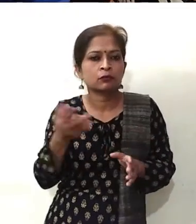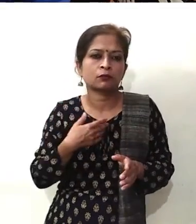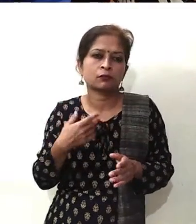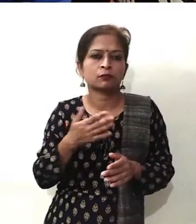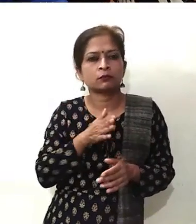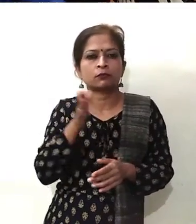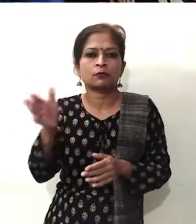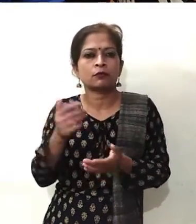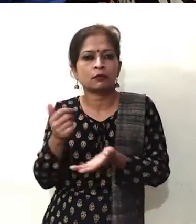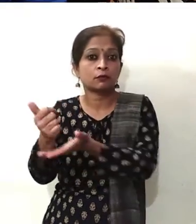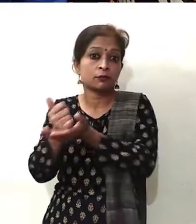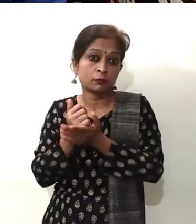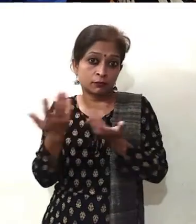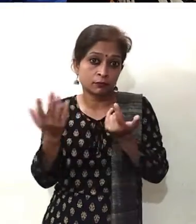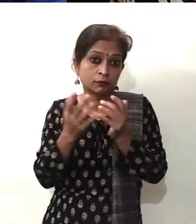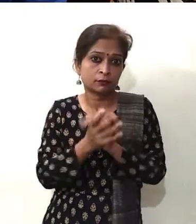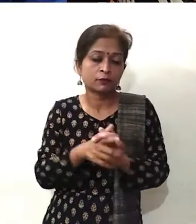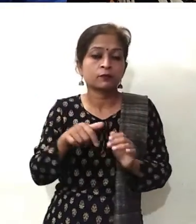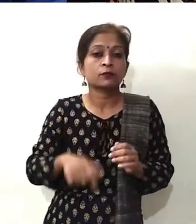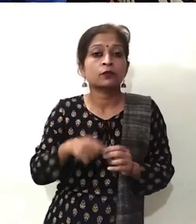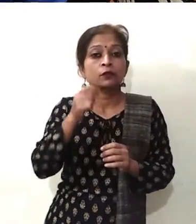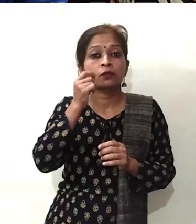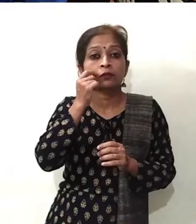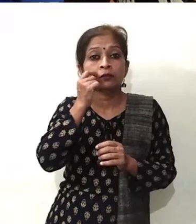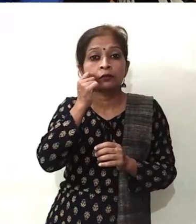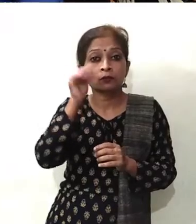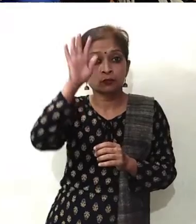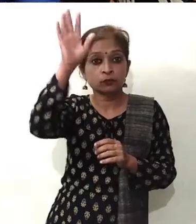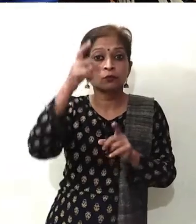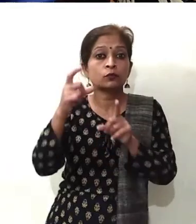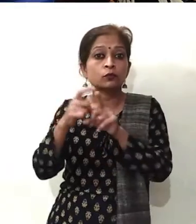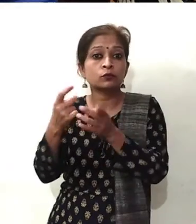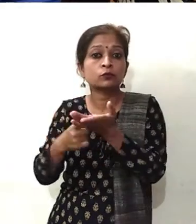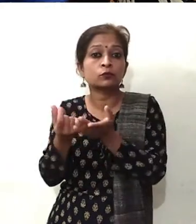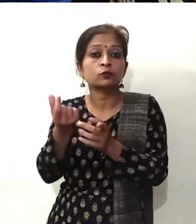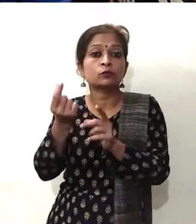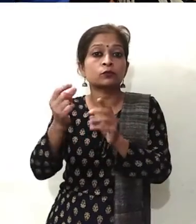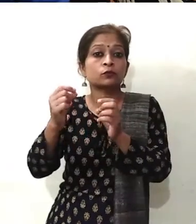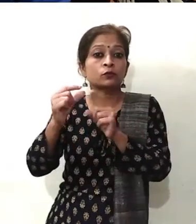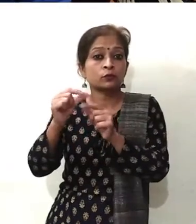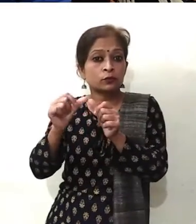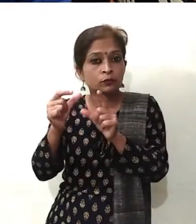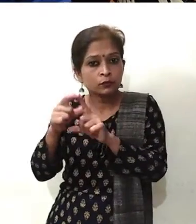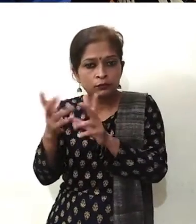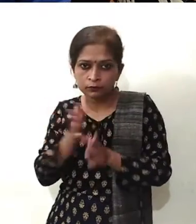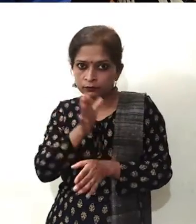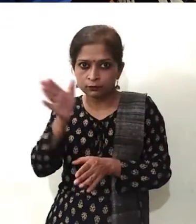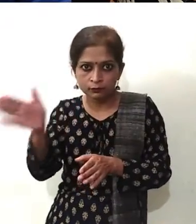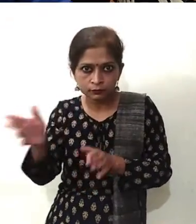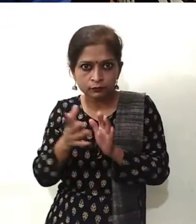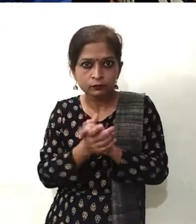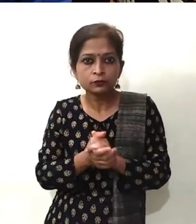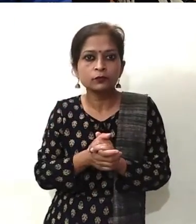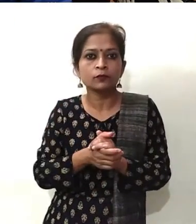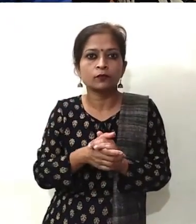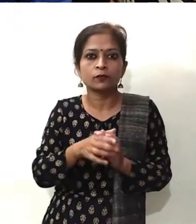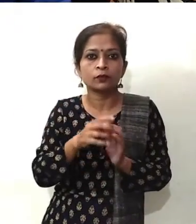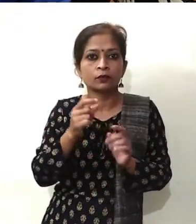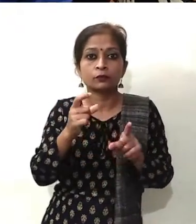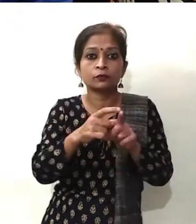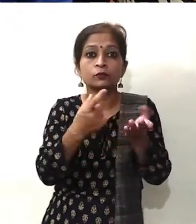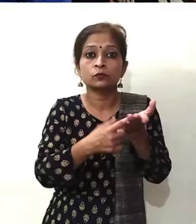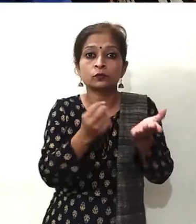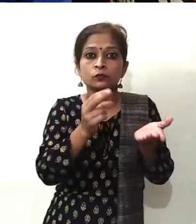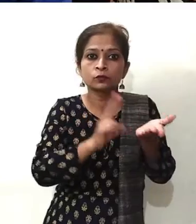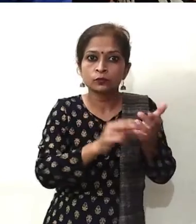मना न करूंगा। तो वो द्रुपद के पास वहीं से गए सीधा सीधा, और द्रुपद के पास जब गए